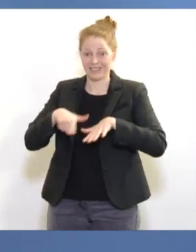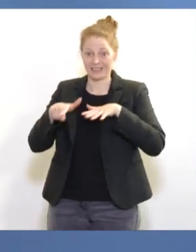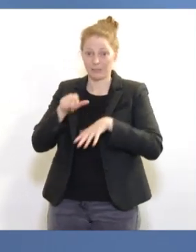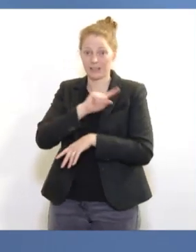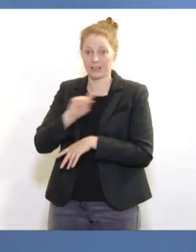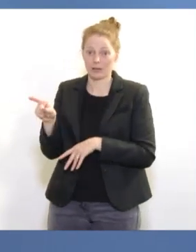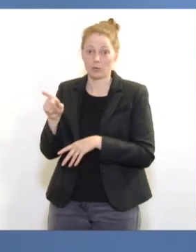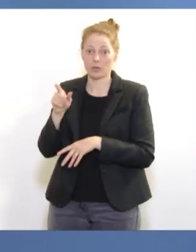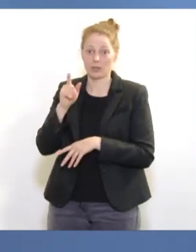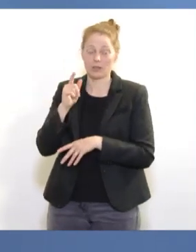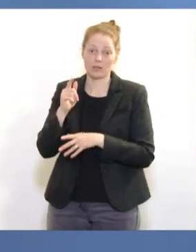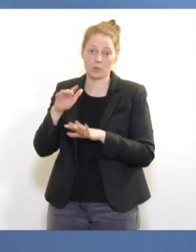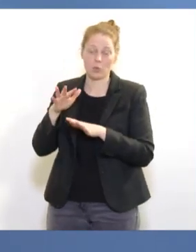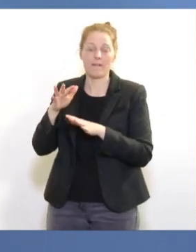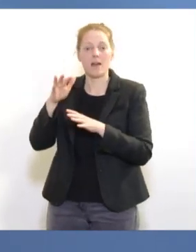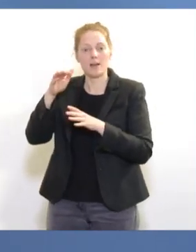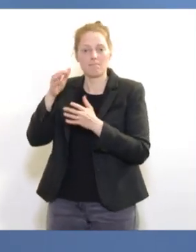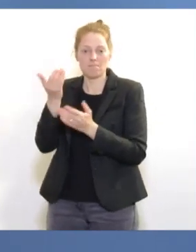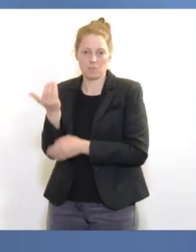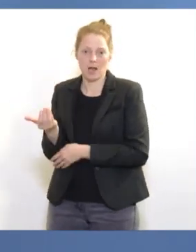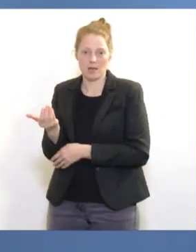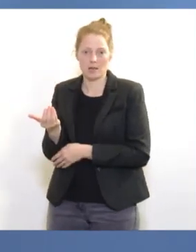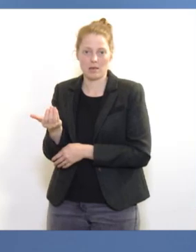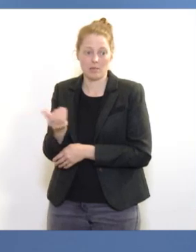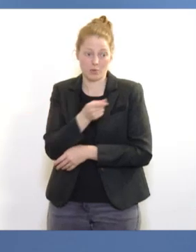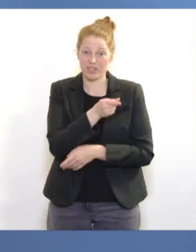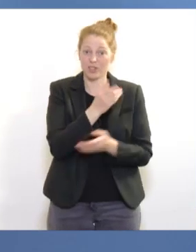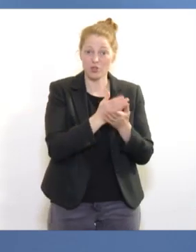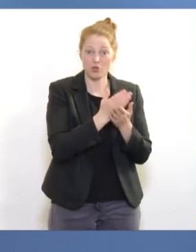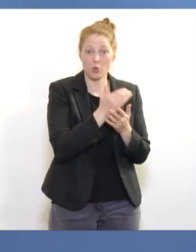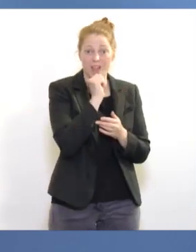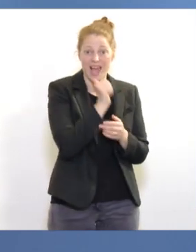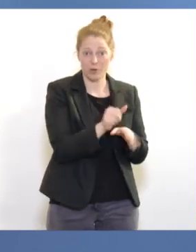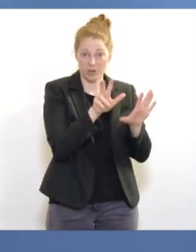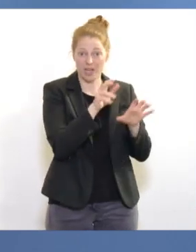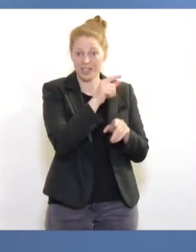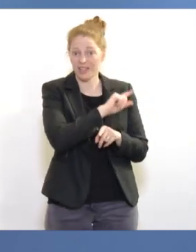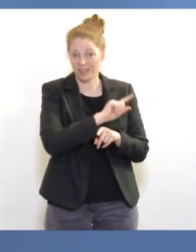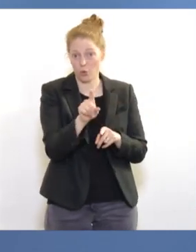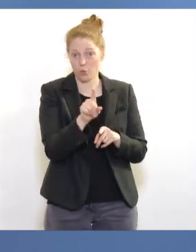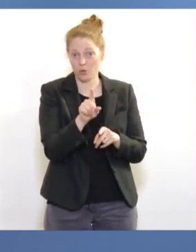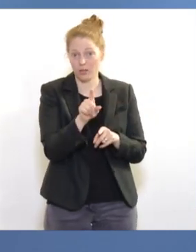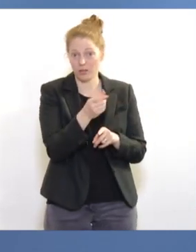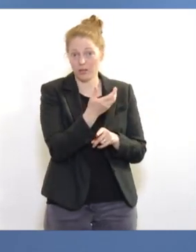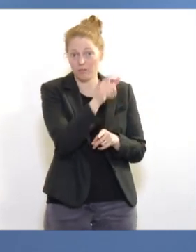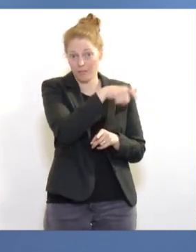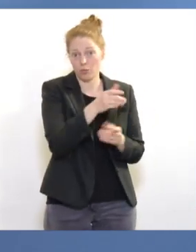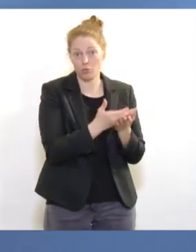17.742 Payen, neben denen rund 180.000 Payen, die schon ausbezahlt sind, am Stand vom